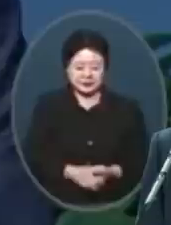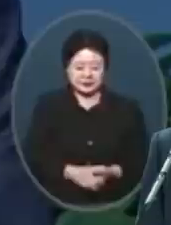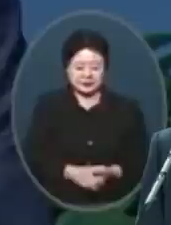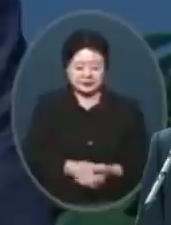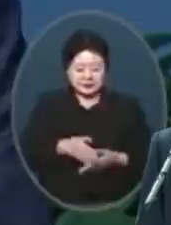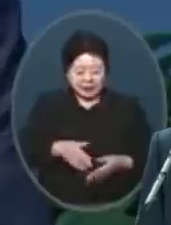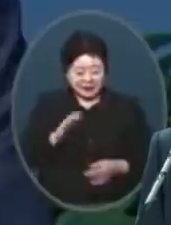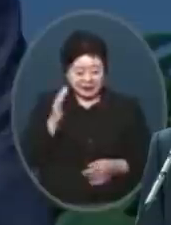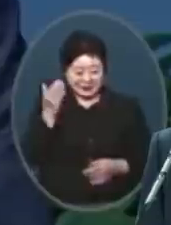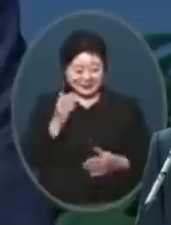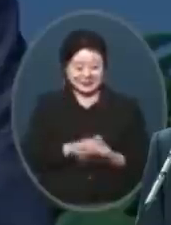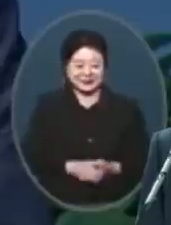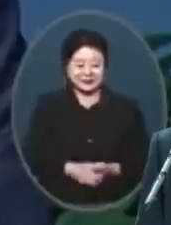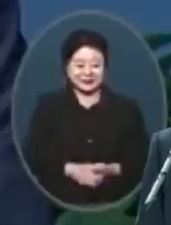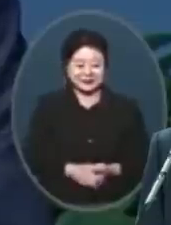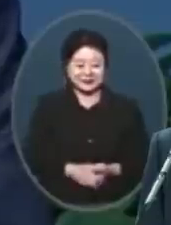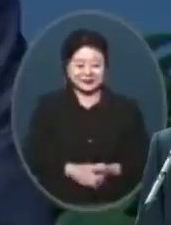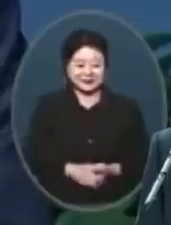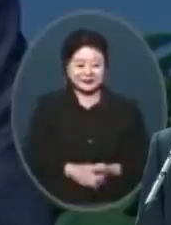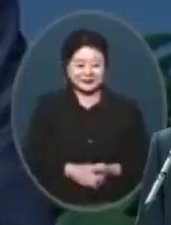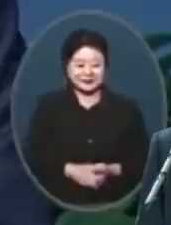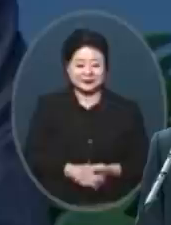낳게 된 것입니다.